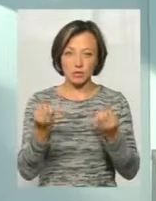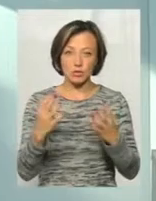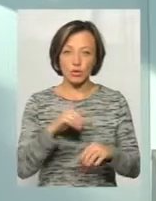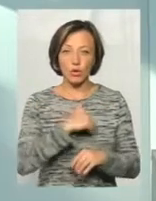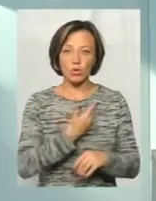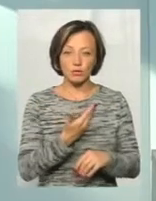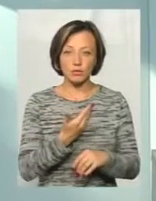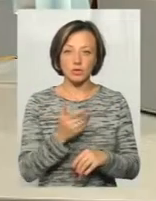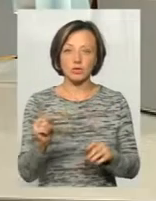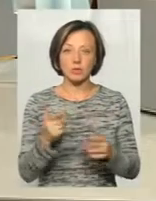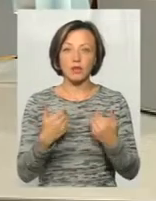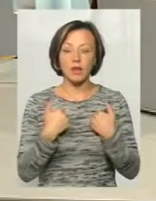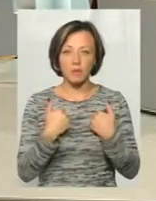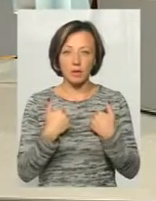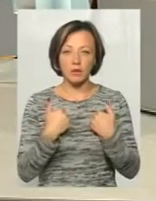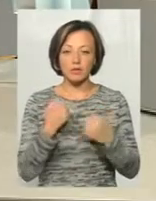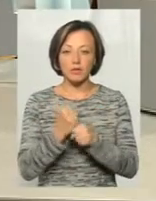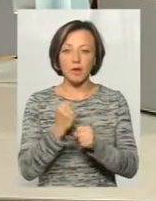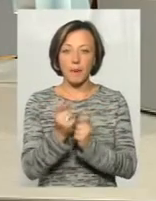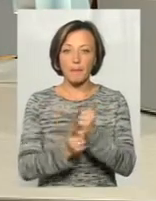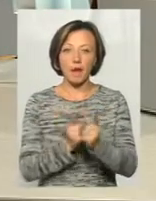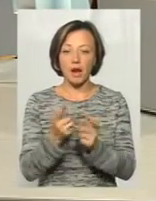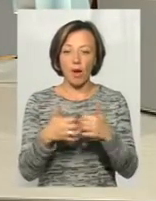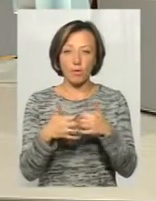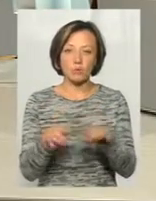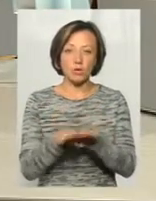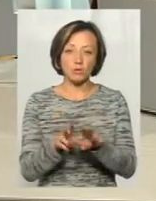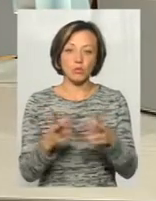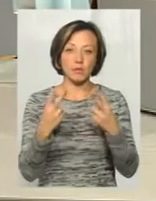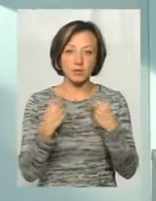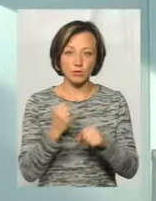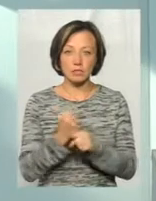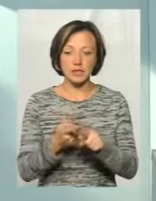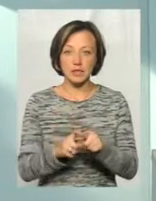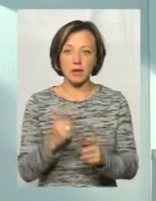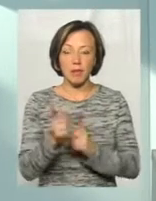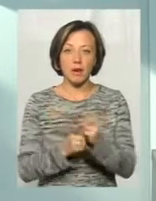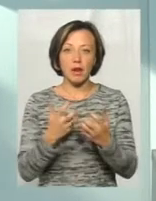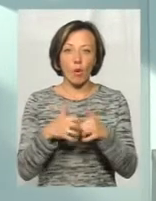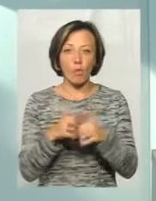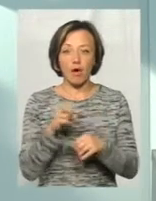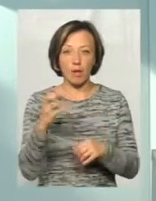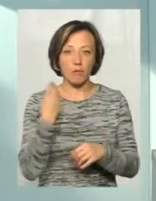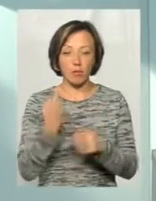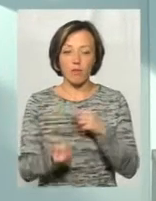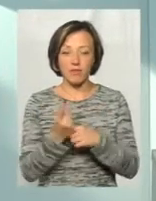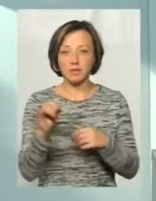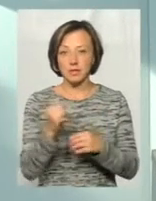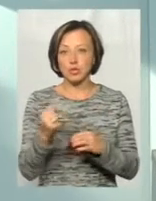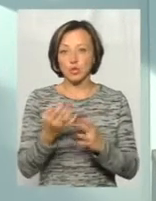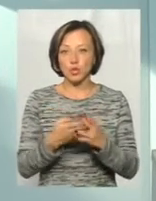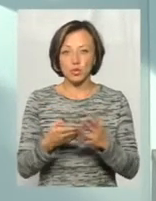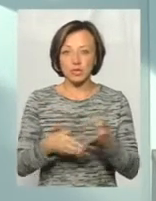хочемо, щоб нам зробили перерахунок, і вроді би вже обіцяли зробити цей перерахунок, але борг появився і